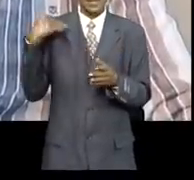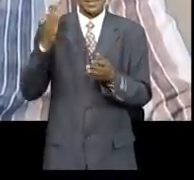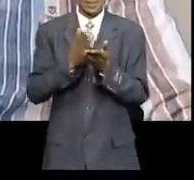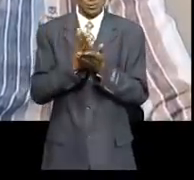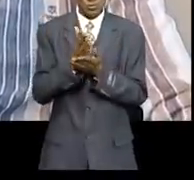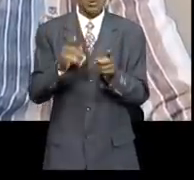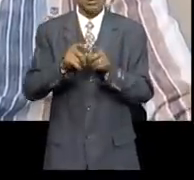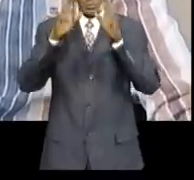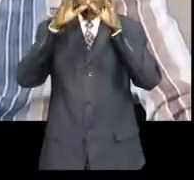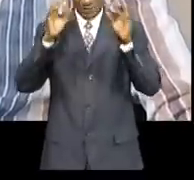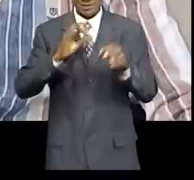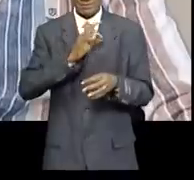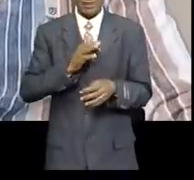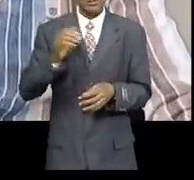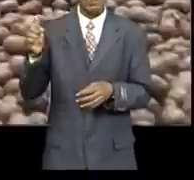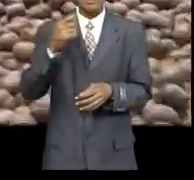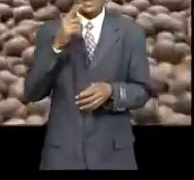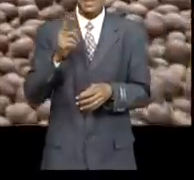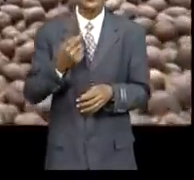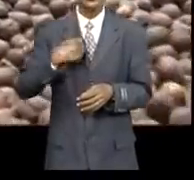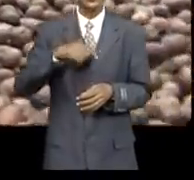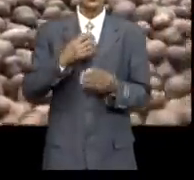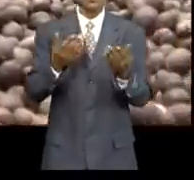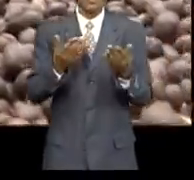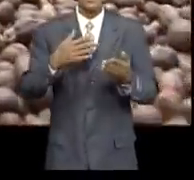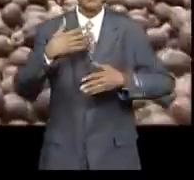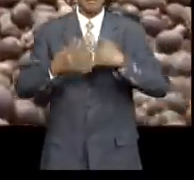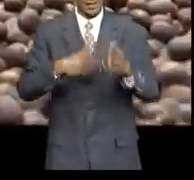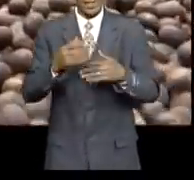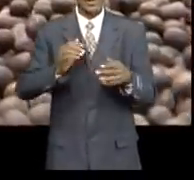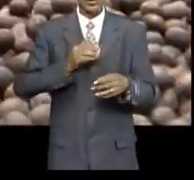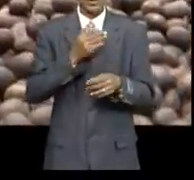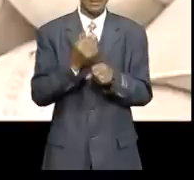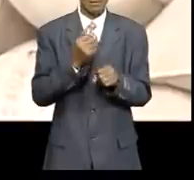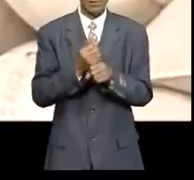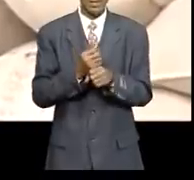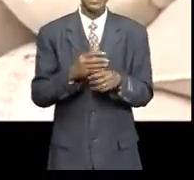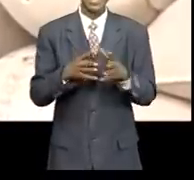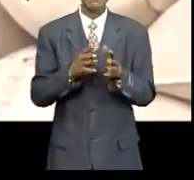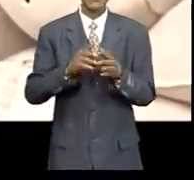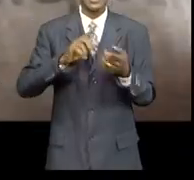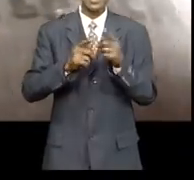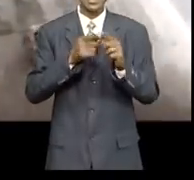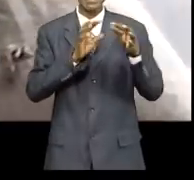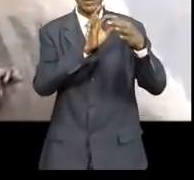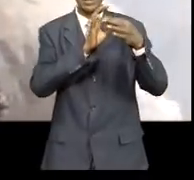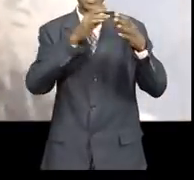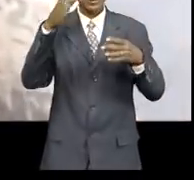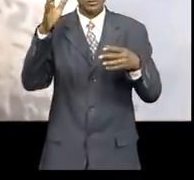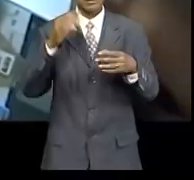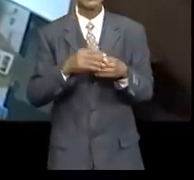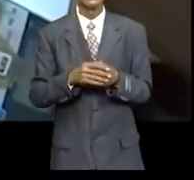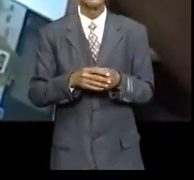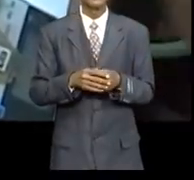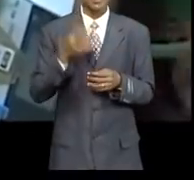est tenté de promettre, c'est craché sur notre justice. Nous demandons à nos partenaires de respecter les textes et les lois de la République